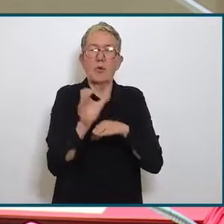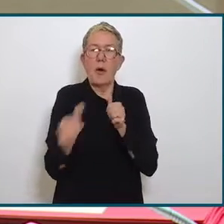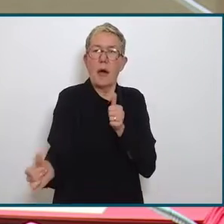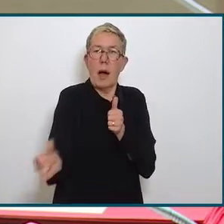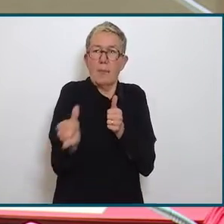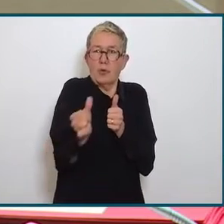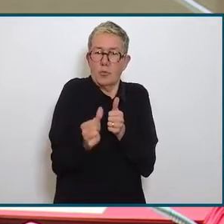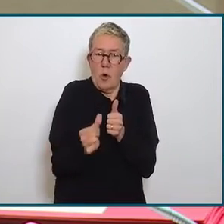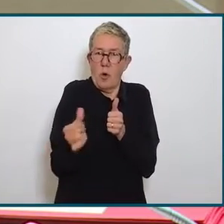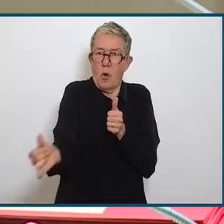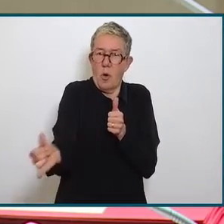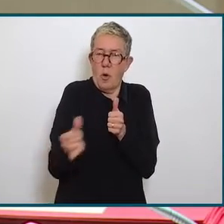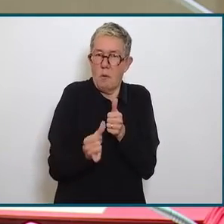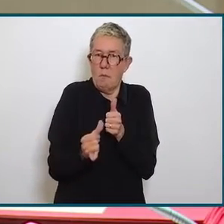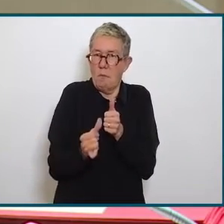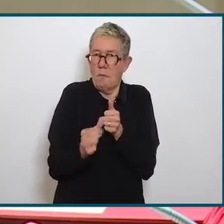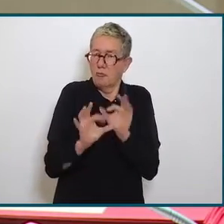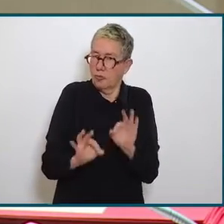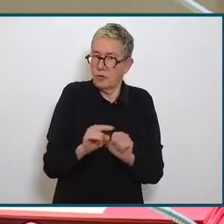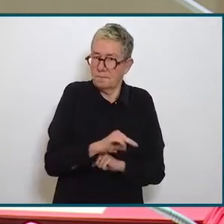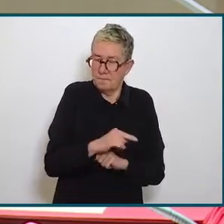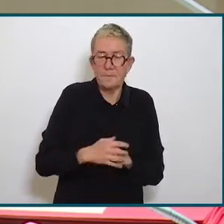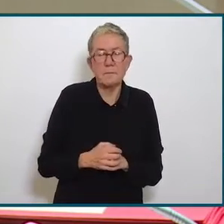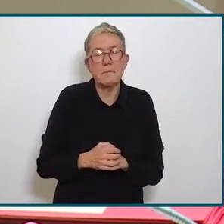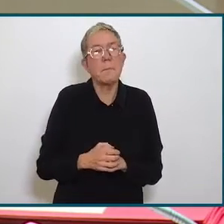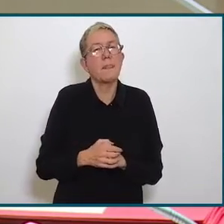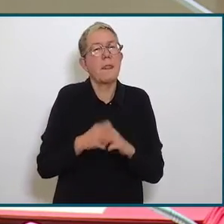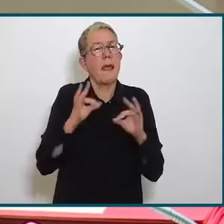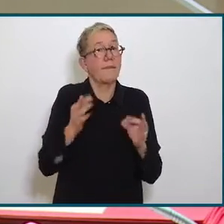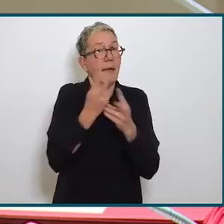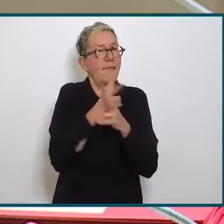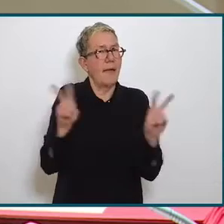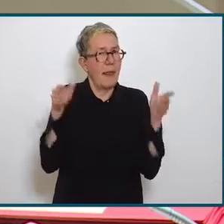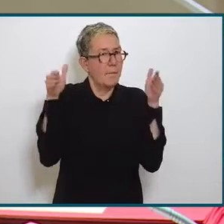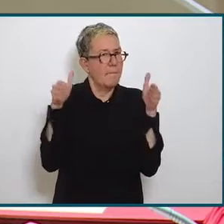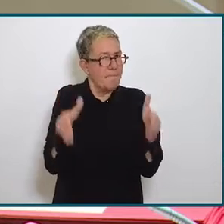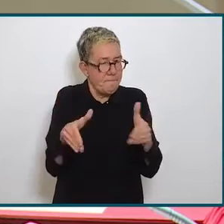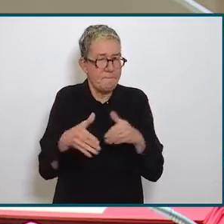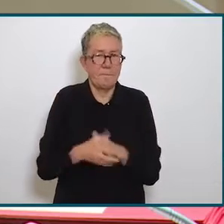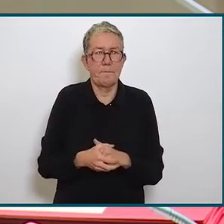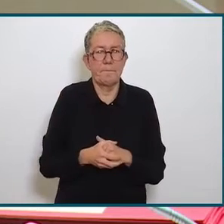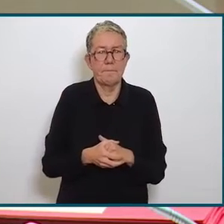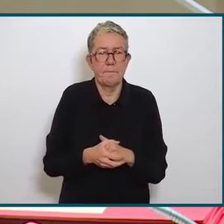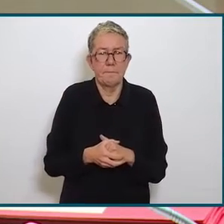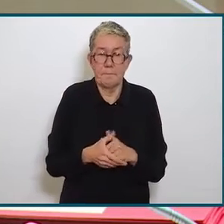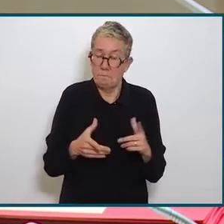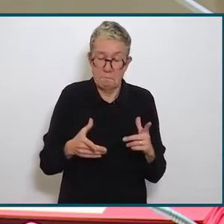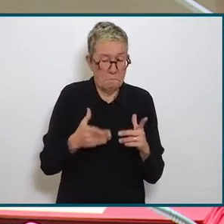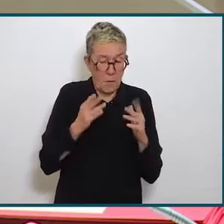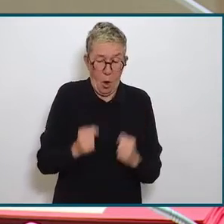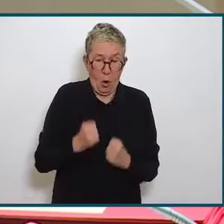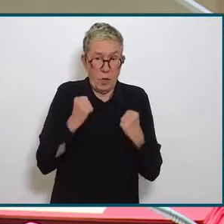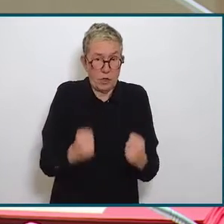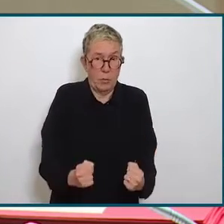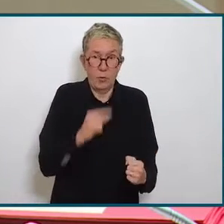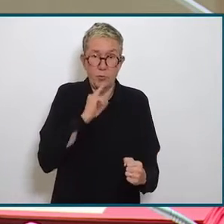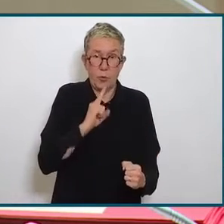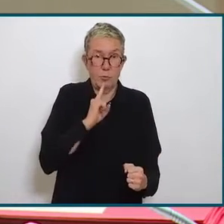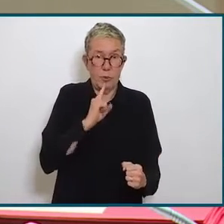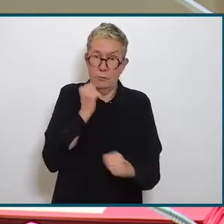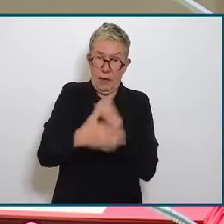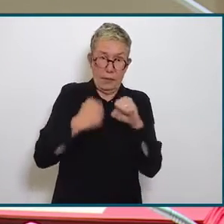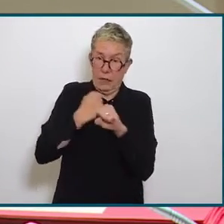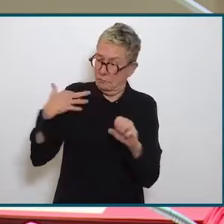le coup une très bonne chose. Pour ce qui est de la ville, en revanche, les engagements pris sont en totale continuité des actions déjà menées depuis des